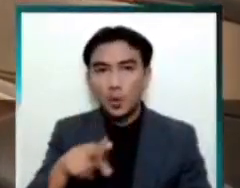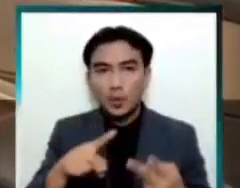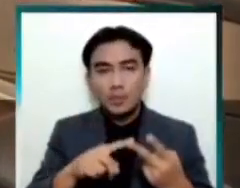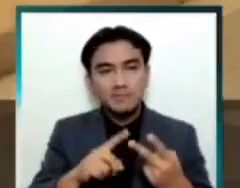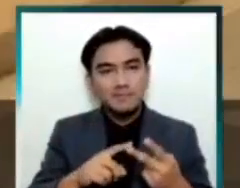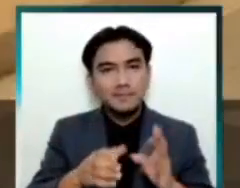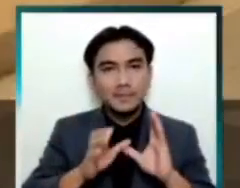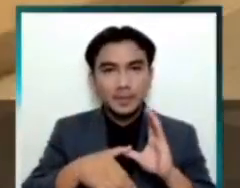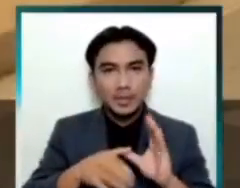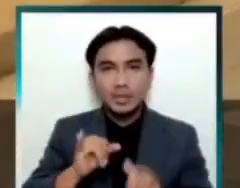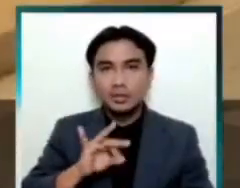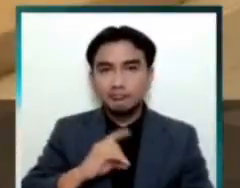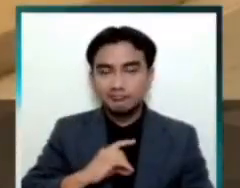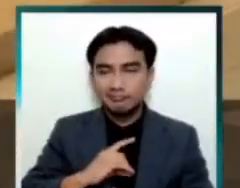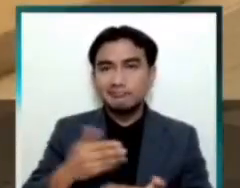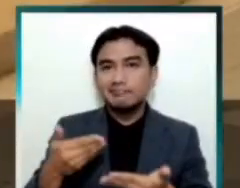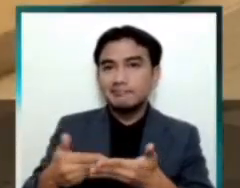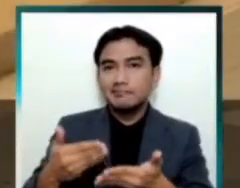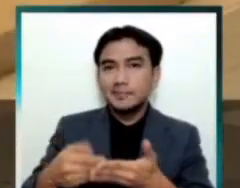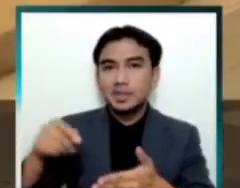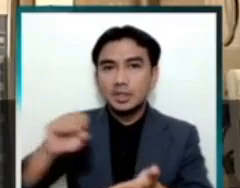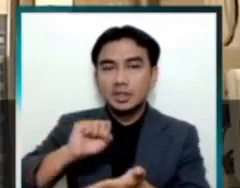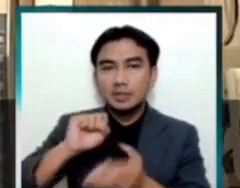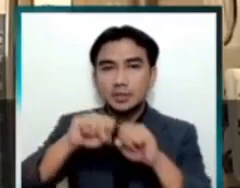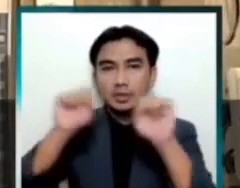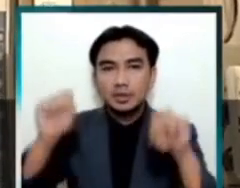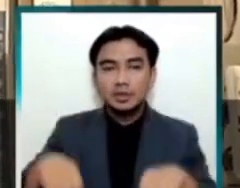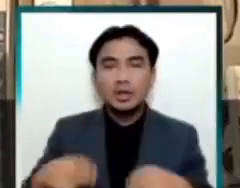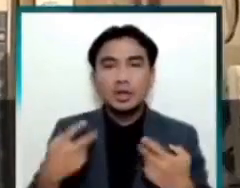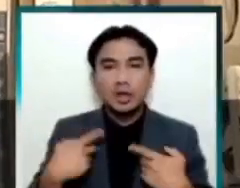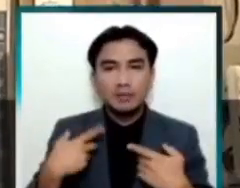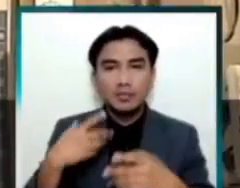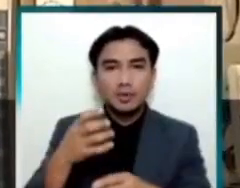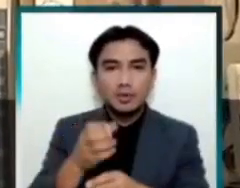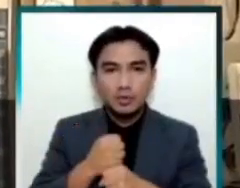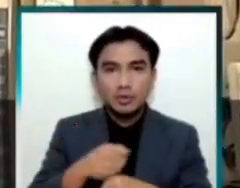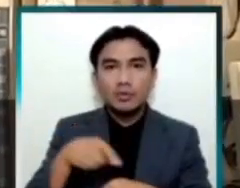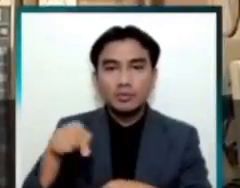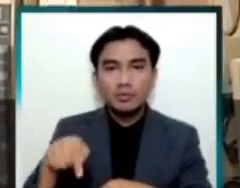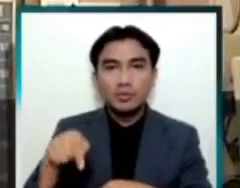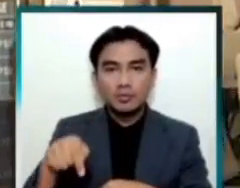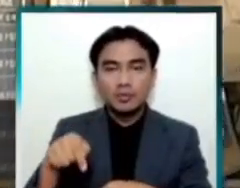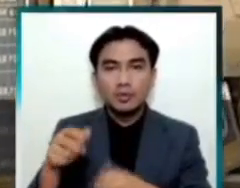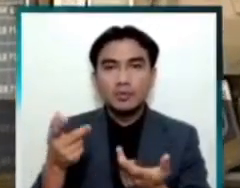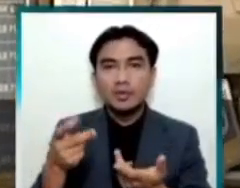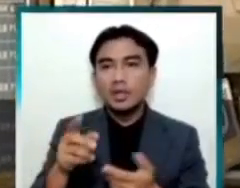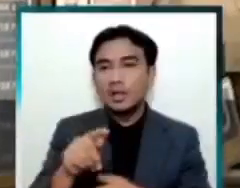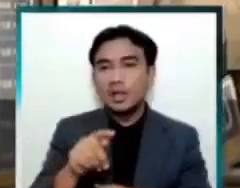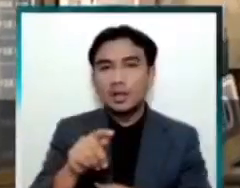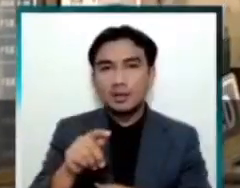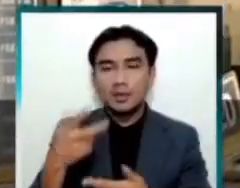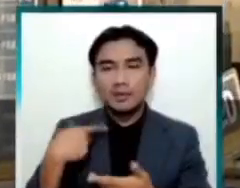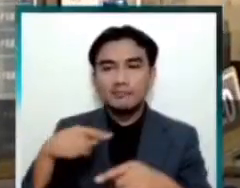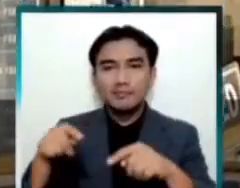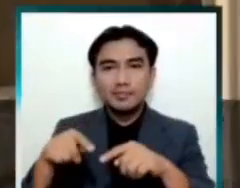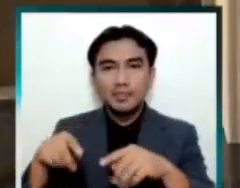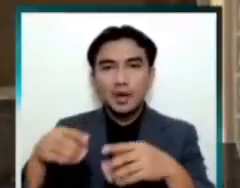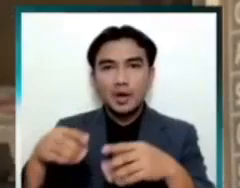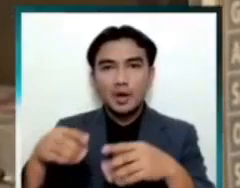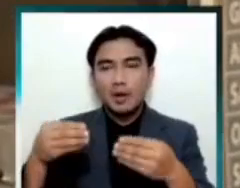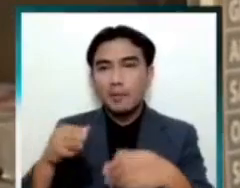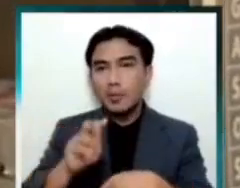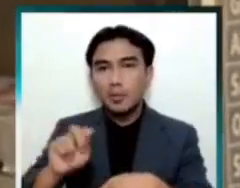estasyon. Kumuha ng form sa commuter welfare desk o teller's booth. Kailangan lang magbayad ng 30 pesos na issuance